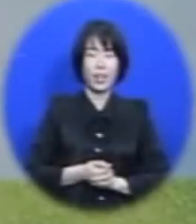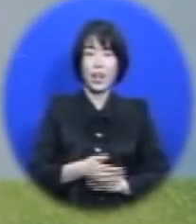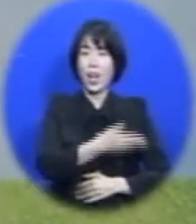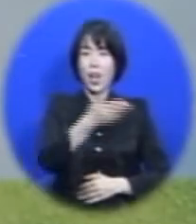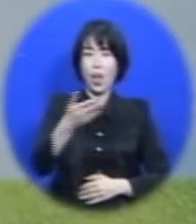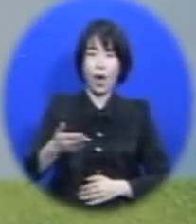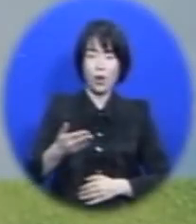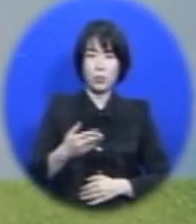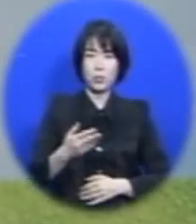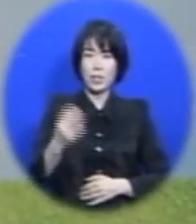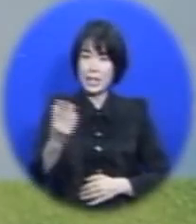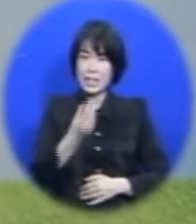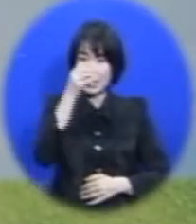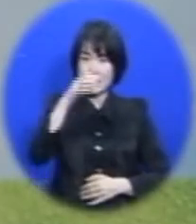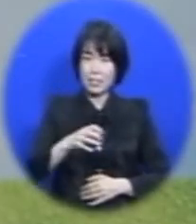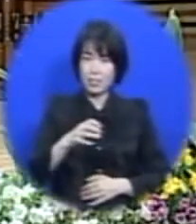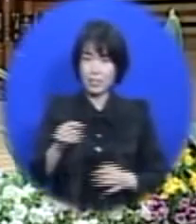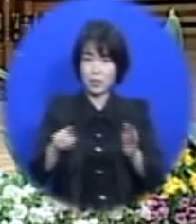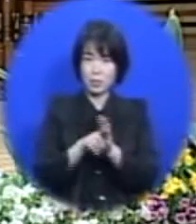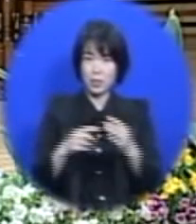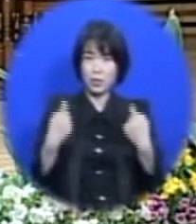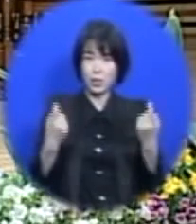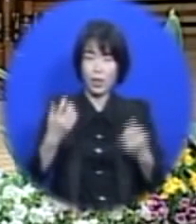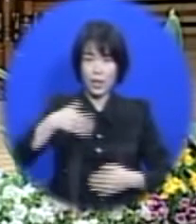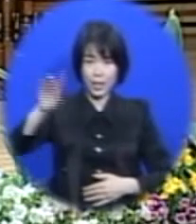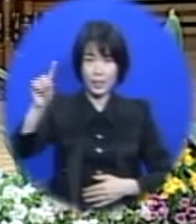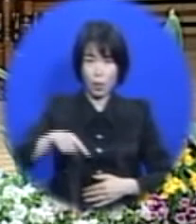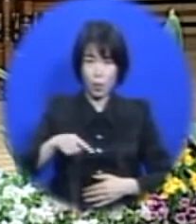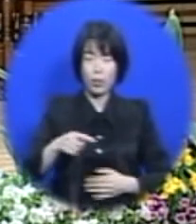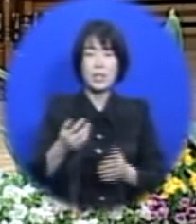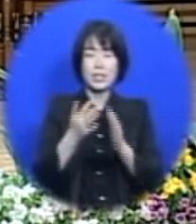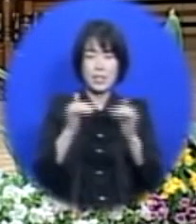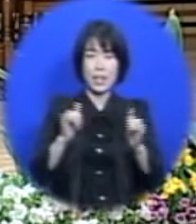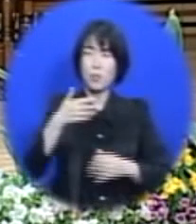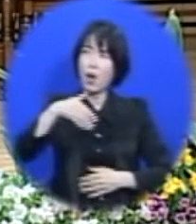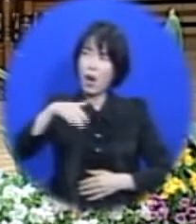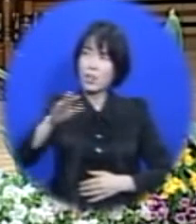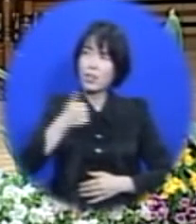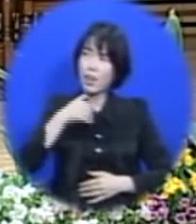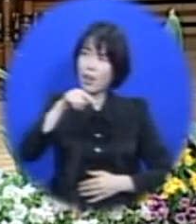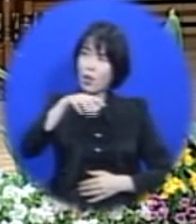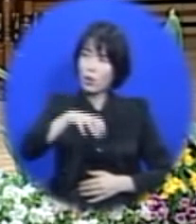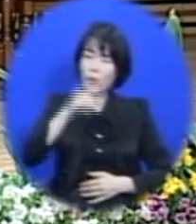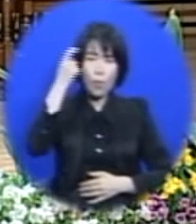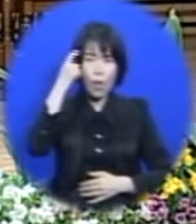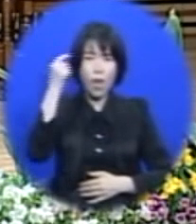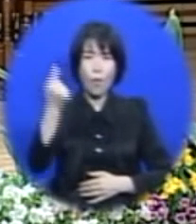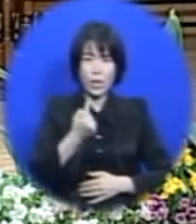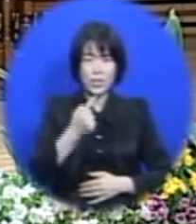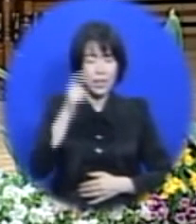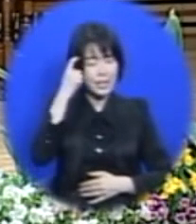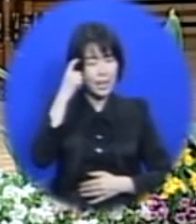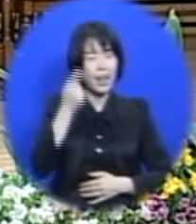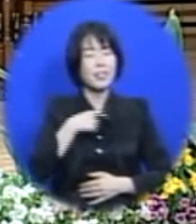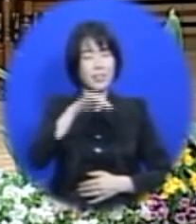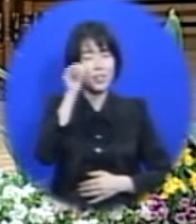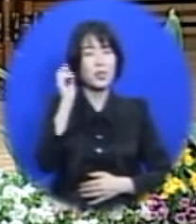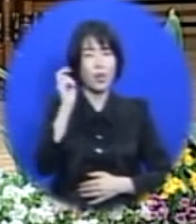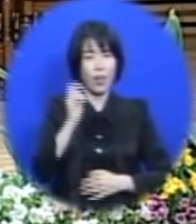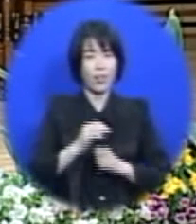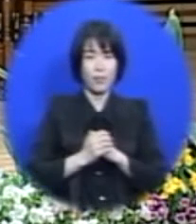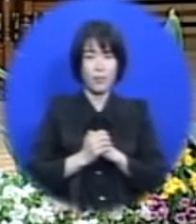자, 여러분 성지순례 다녀오신 분들은 가셔서 내가 여기에 왜 왔을까 하는 생각을 해보았을 거예요.